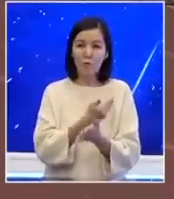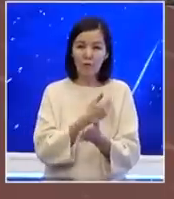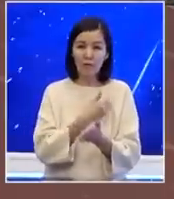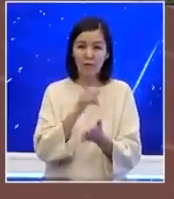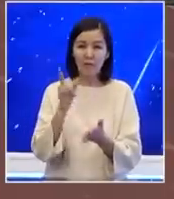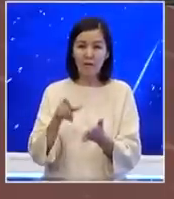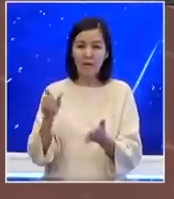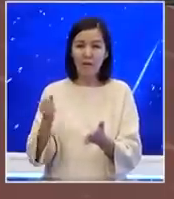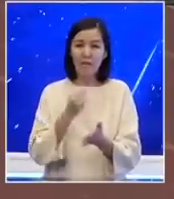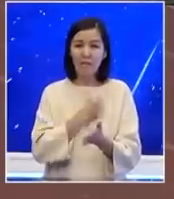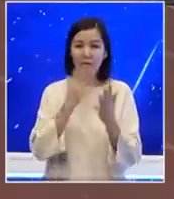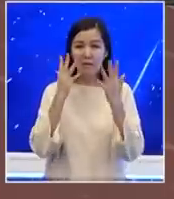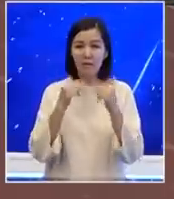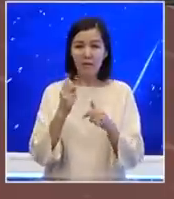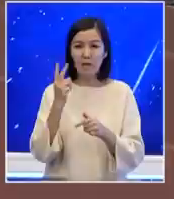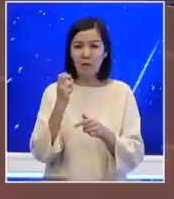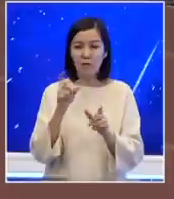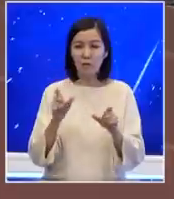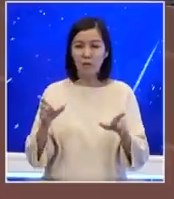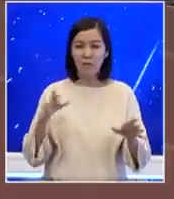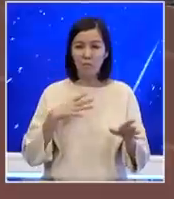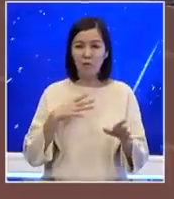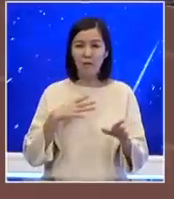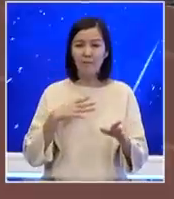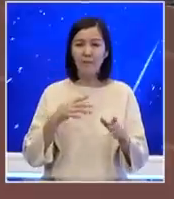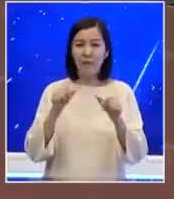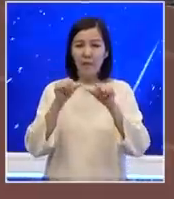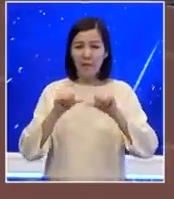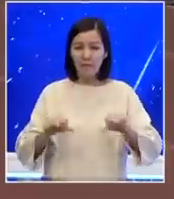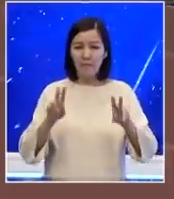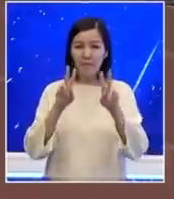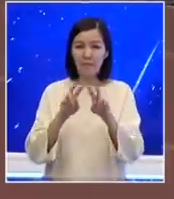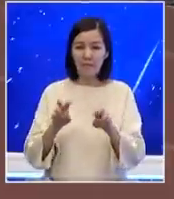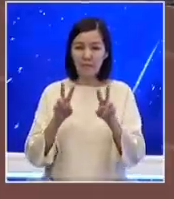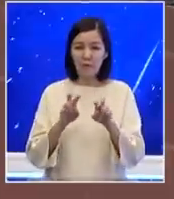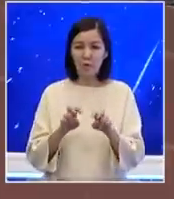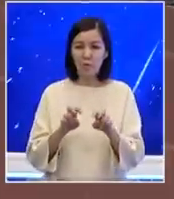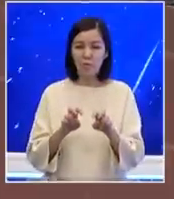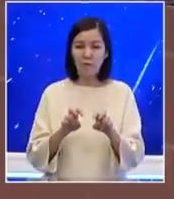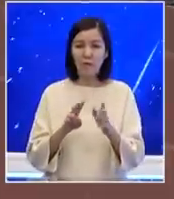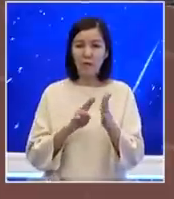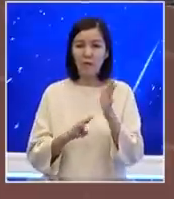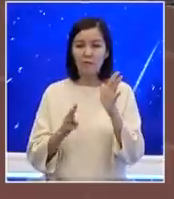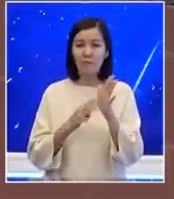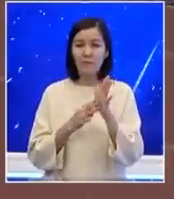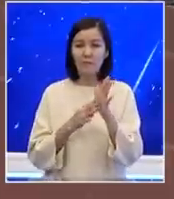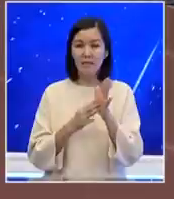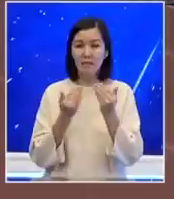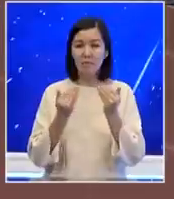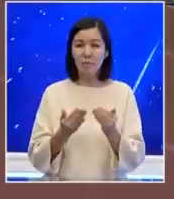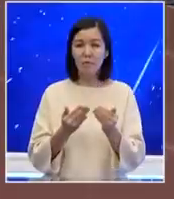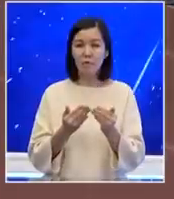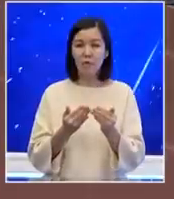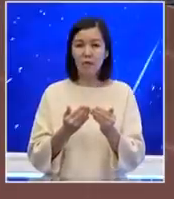келген сарбаздардың саны бүгін 200-ден асқан. Арнайы комиссияның тексеруімен олардың 78-і міне бүгін